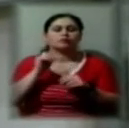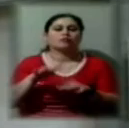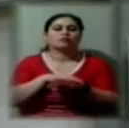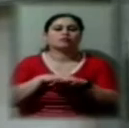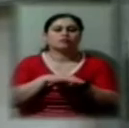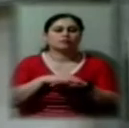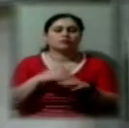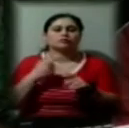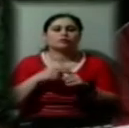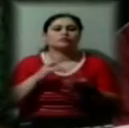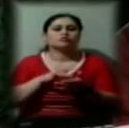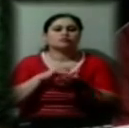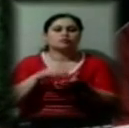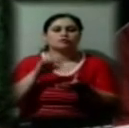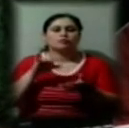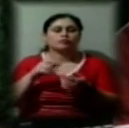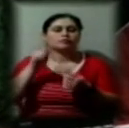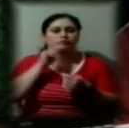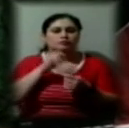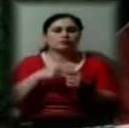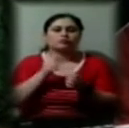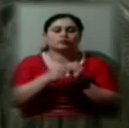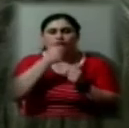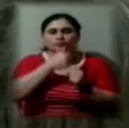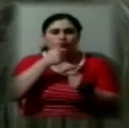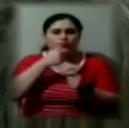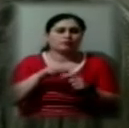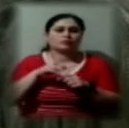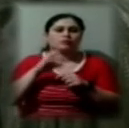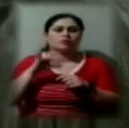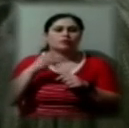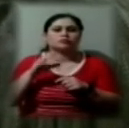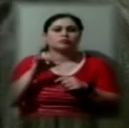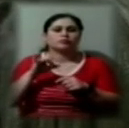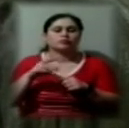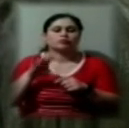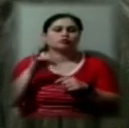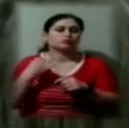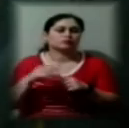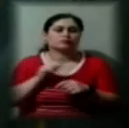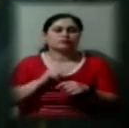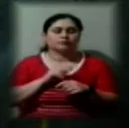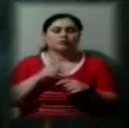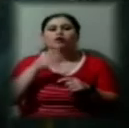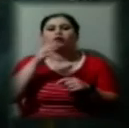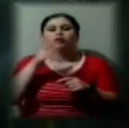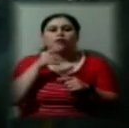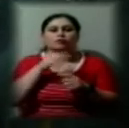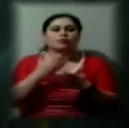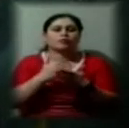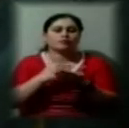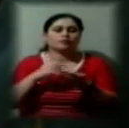до Дня Соборності України проводяться щороку, говорить науковий співробітник музею Андрій Микитюк. Щоразу до програми додається